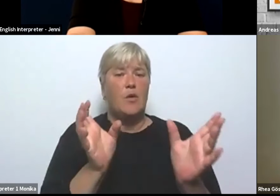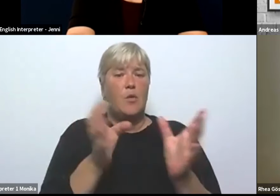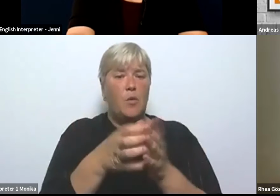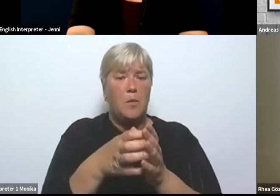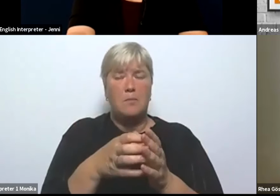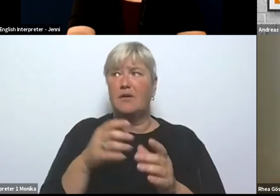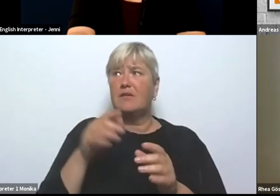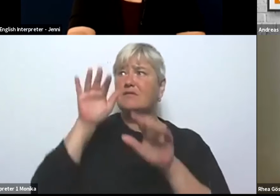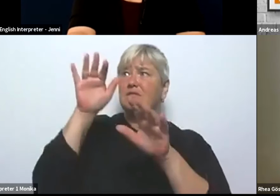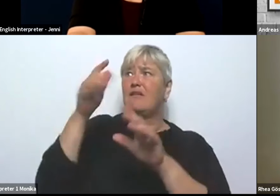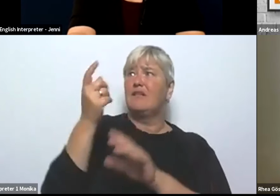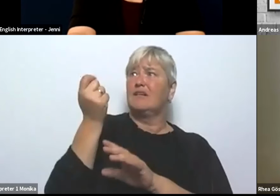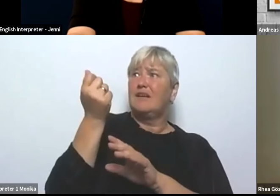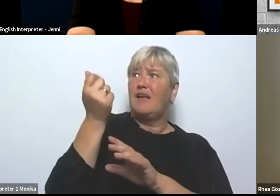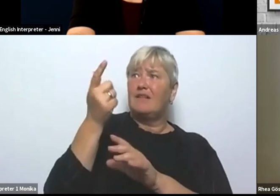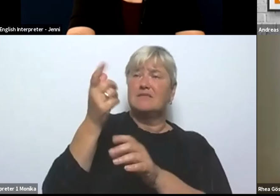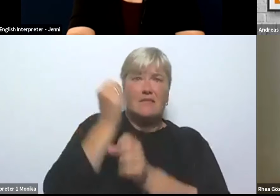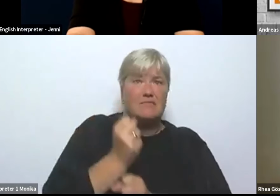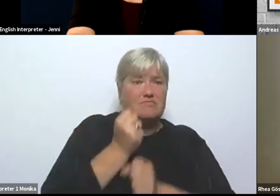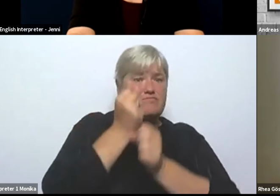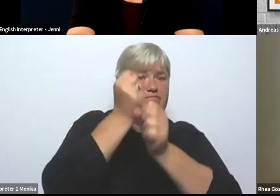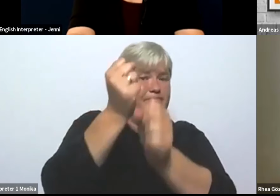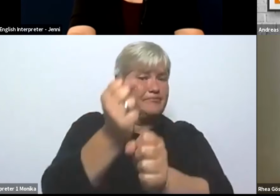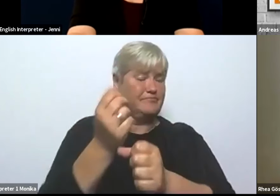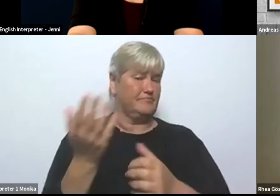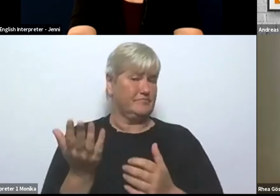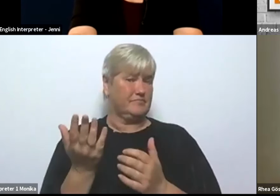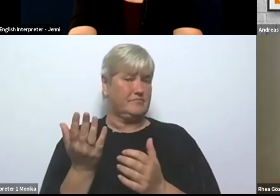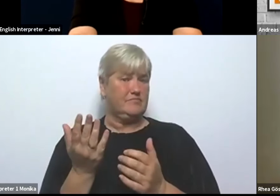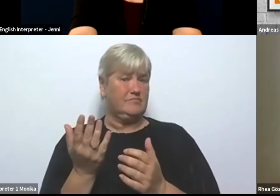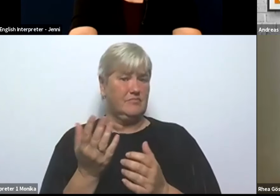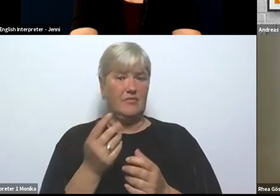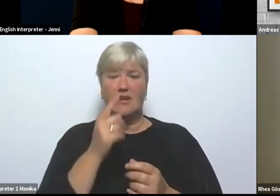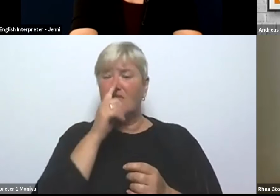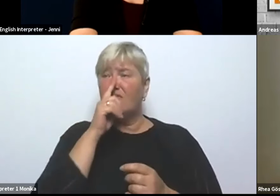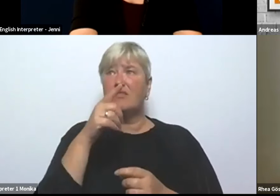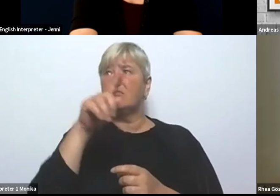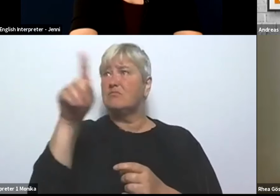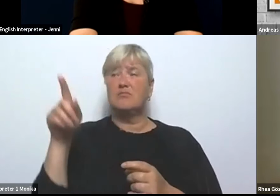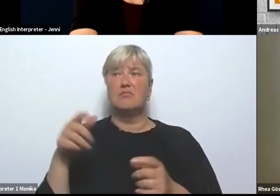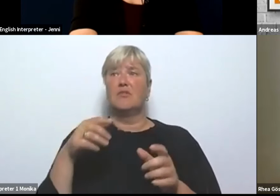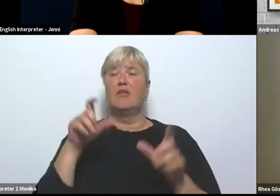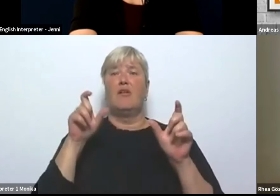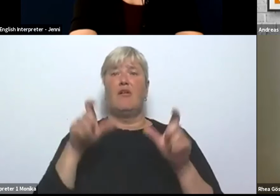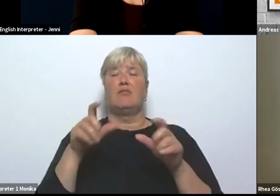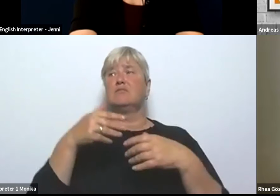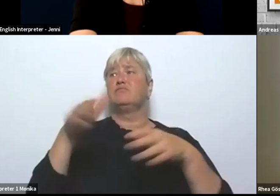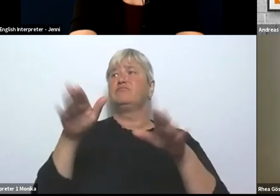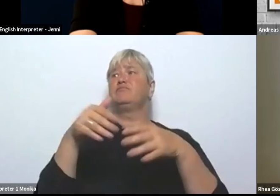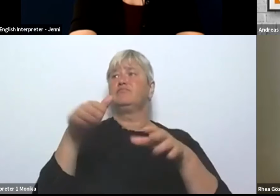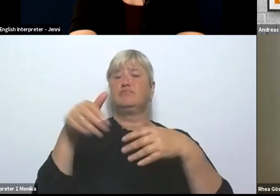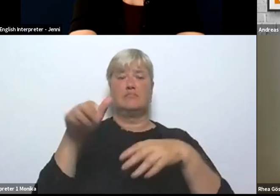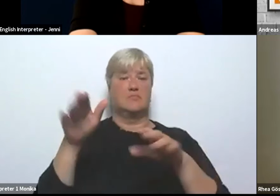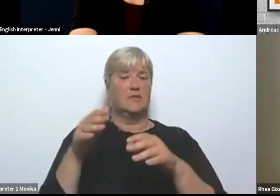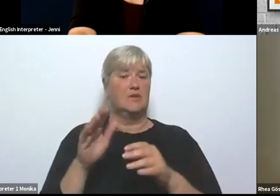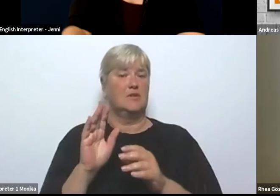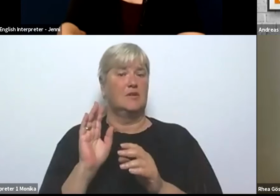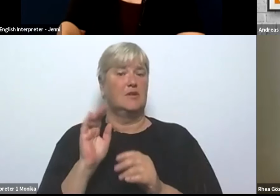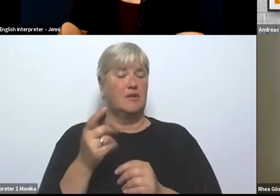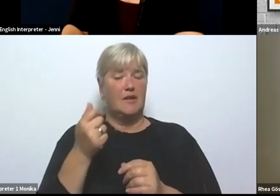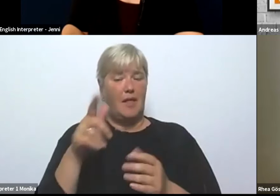auch ausgeben will und kann. Ganz einfach. Wenn Sie ihnen aber die Möglichkeit verwehren, dass sie dieses